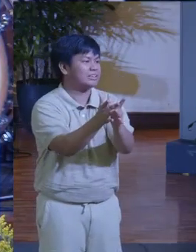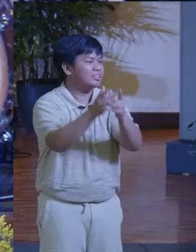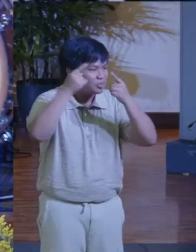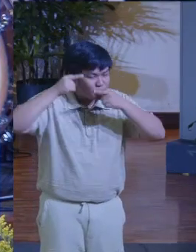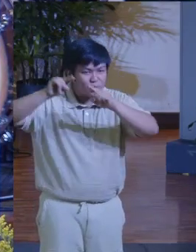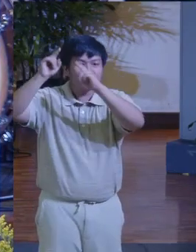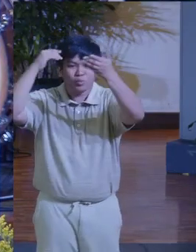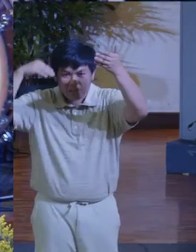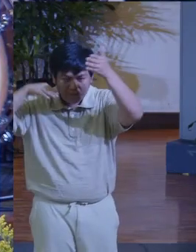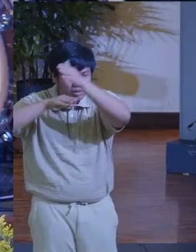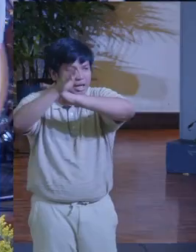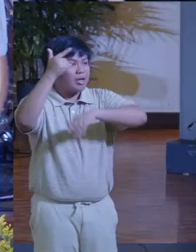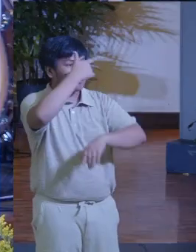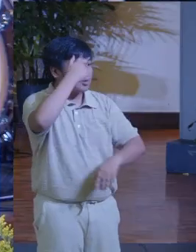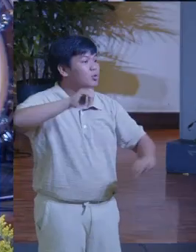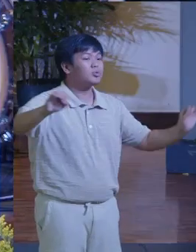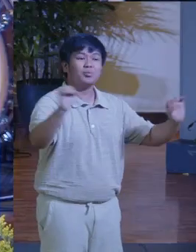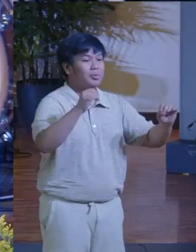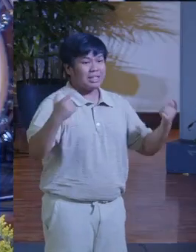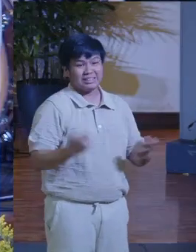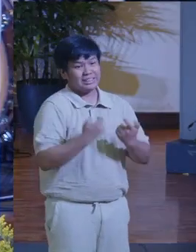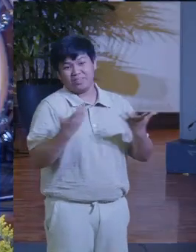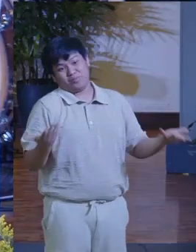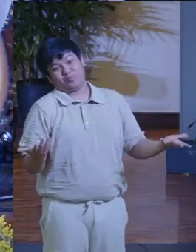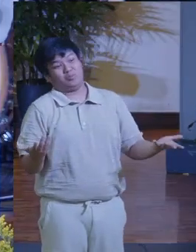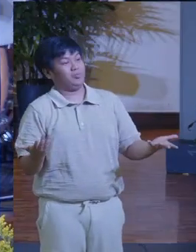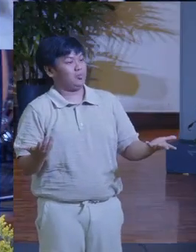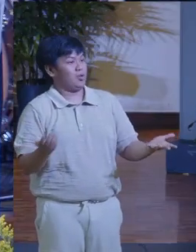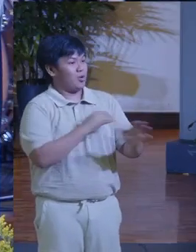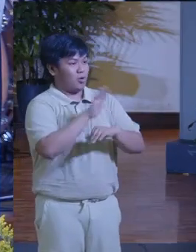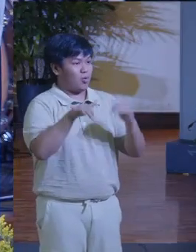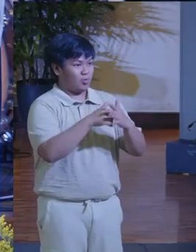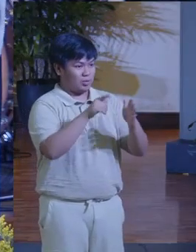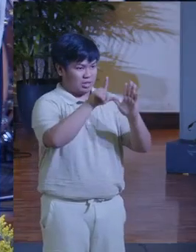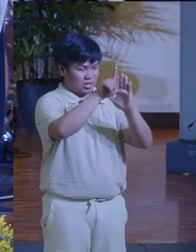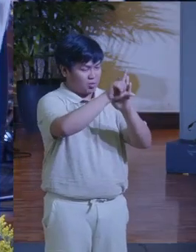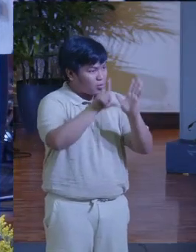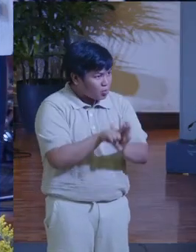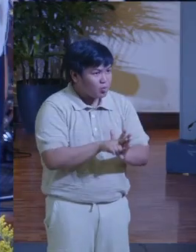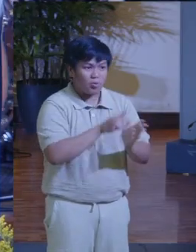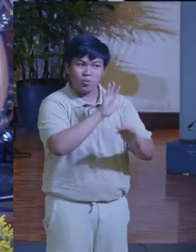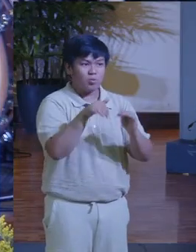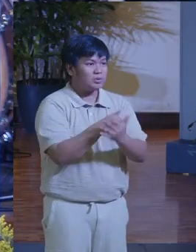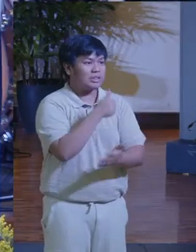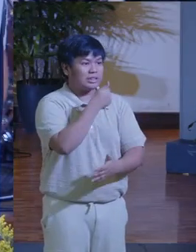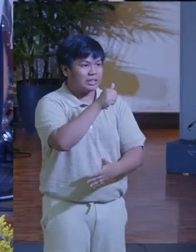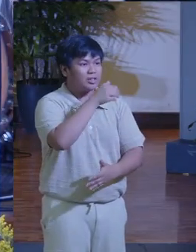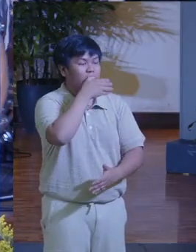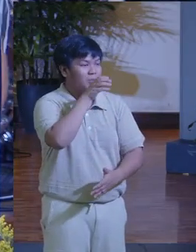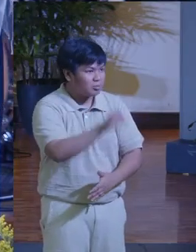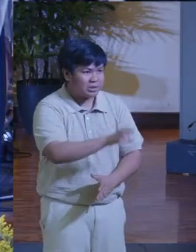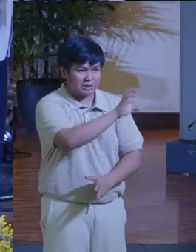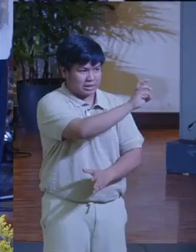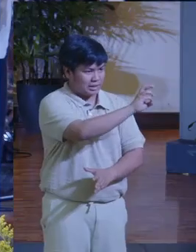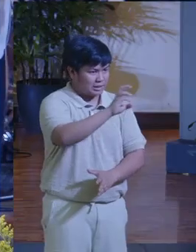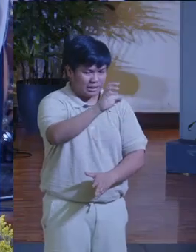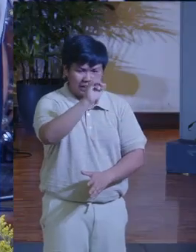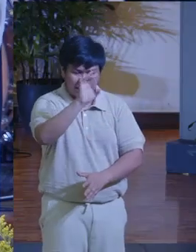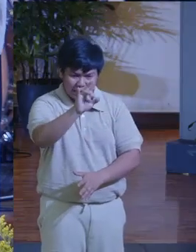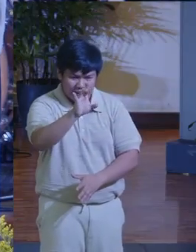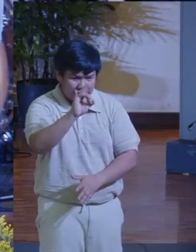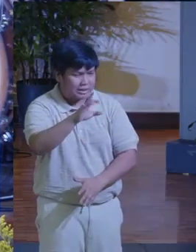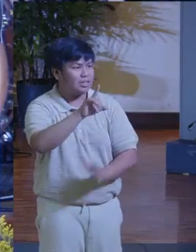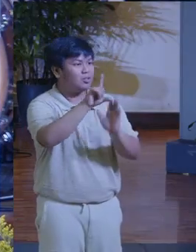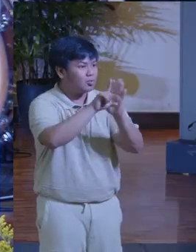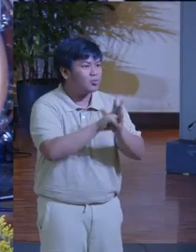langit dahil siya ay walang sala. Natupad niya lahat ang kailangan ng kautusan. At